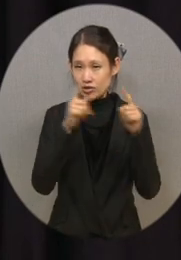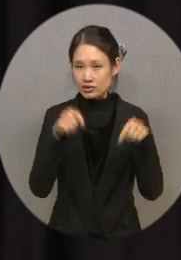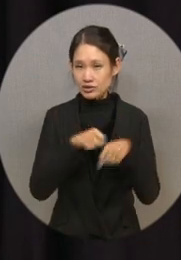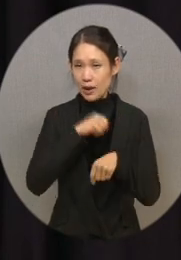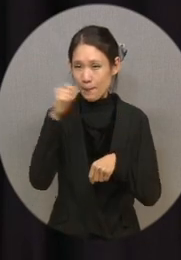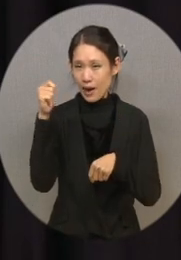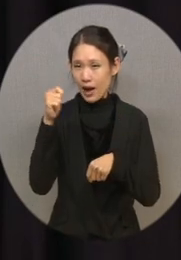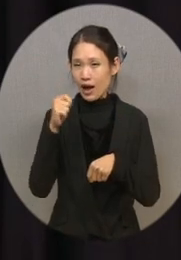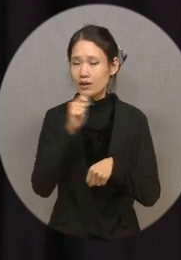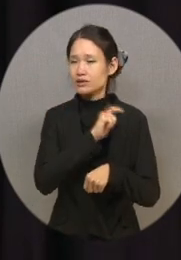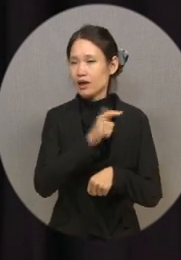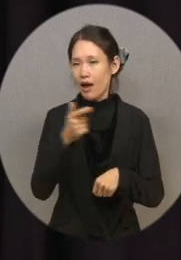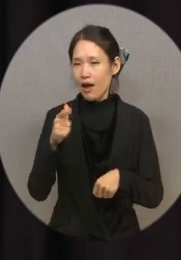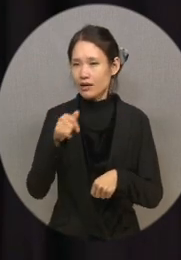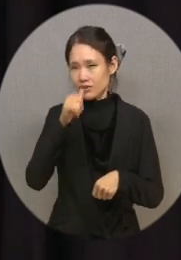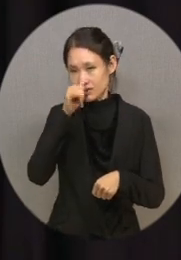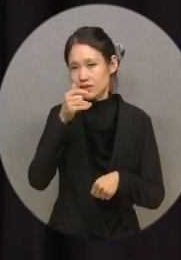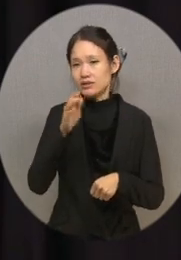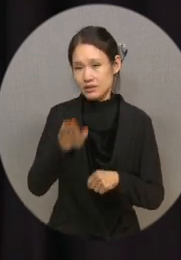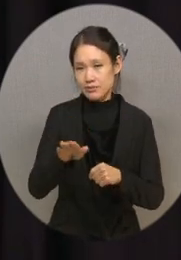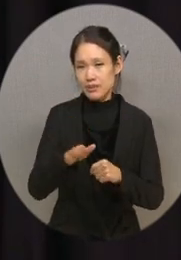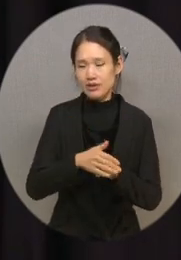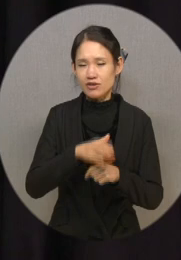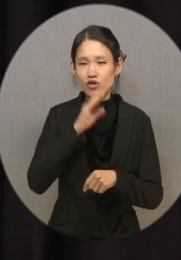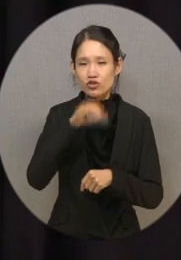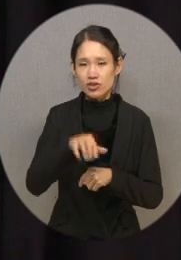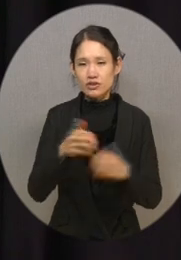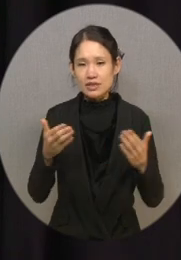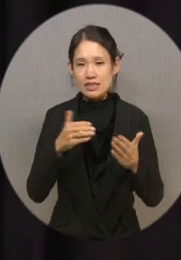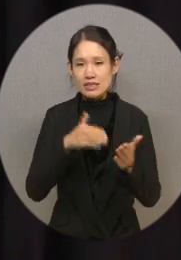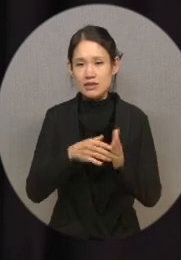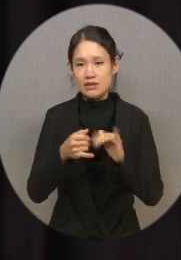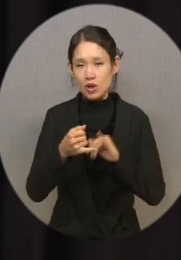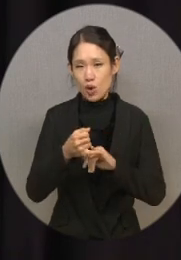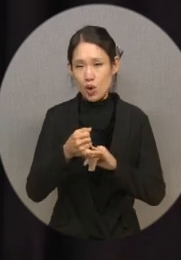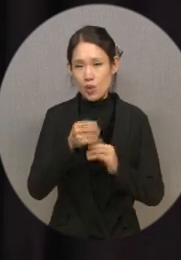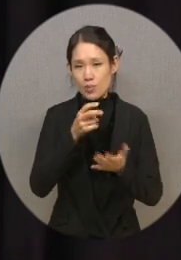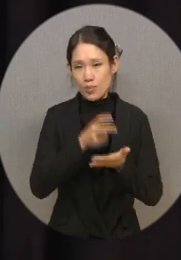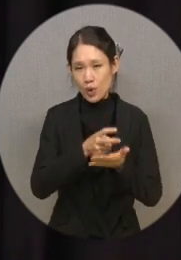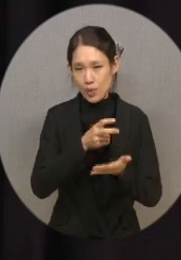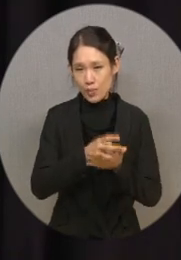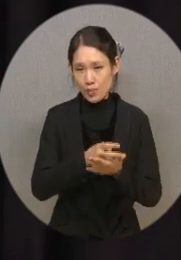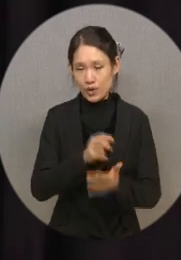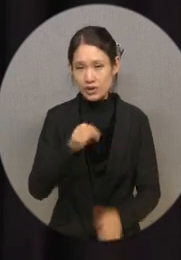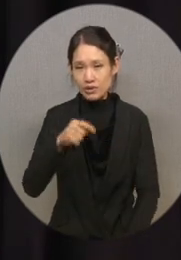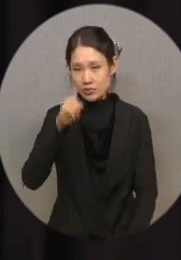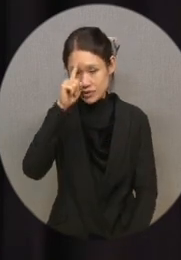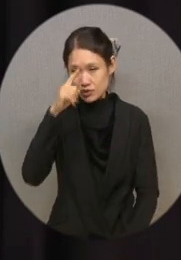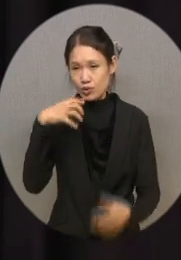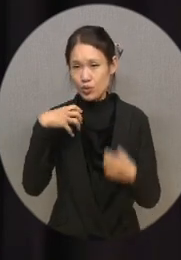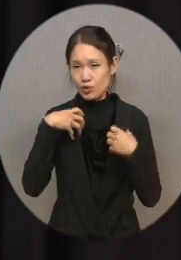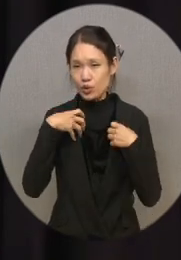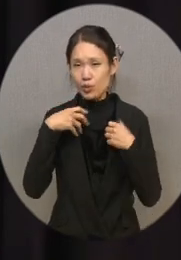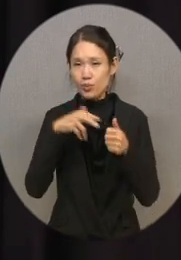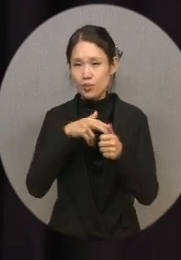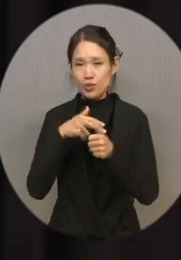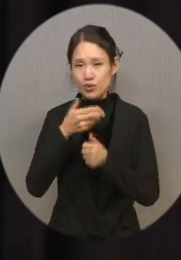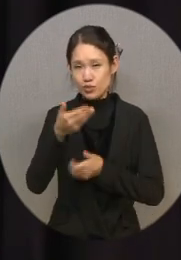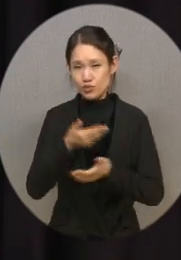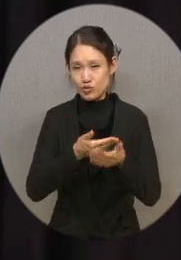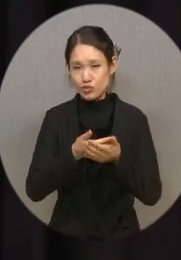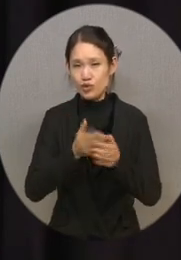과정은 다양했지만 네. 현장에서 일할 때 꼭 필요한 법률, 그다음에 최근의 정보. 를